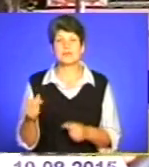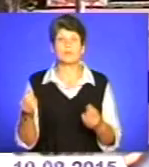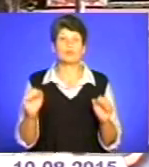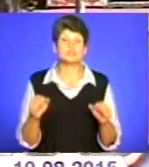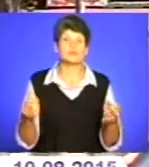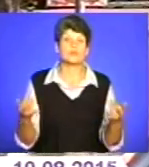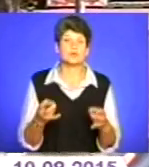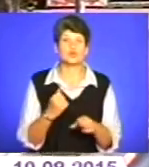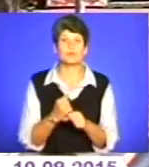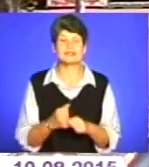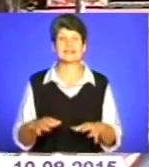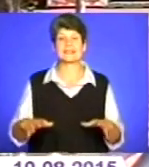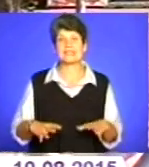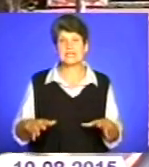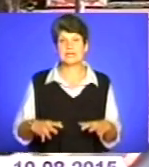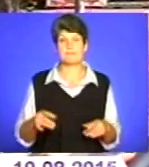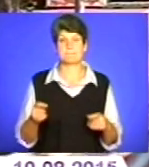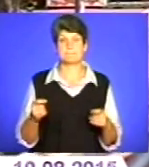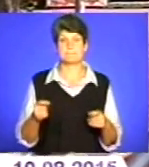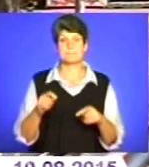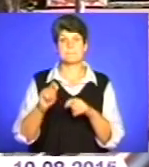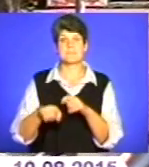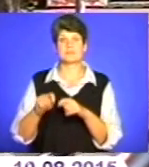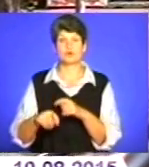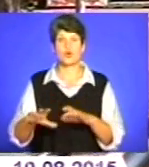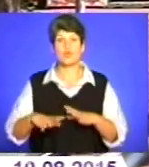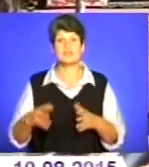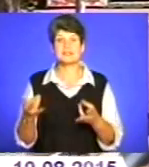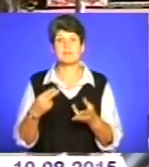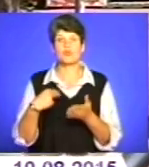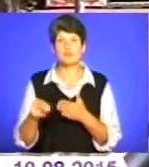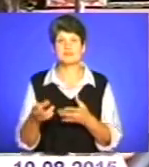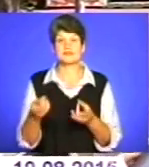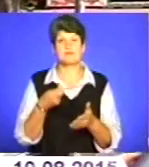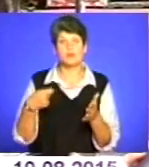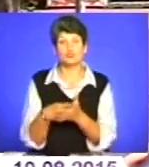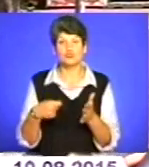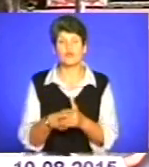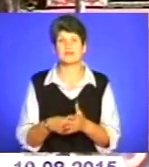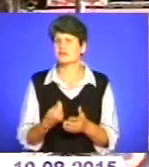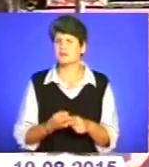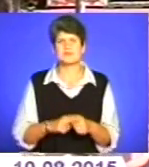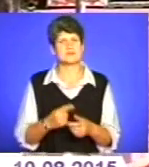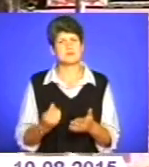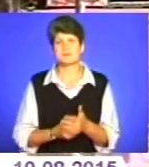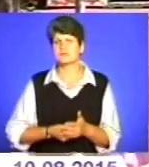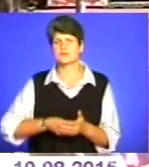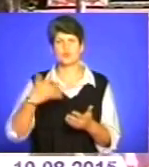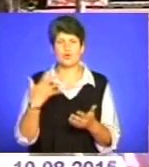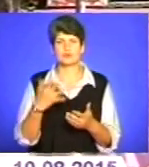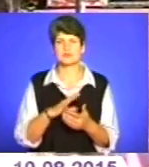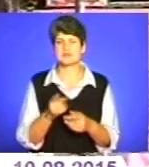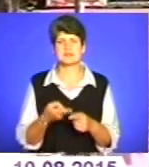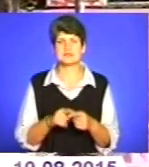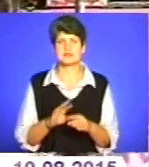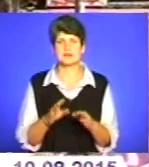робити кінні патрулі, але все ж таки коней треба купувати, їх треба утримувати, годувати, це значно дорожче, це не зовсім безпечно,